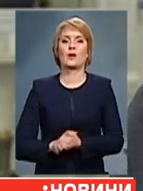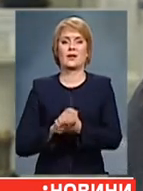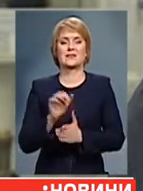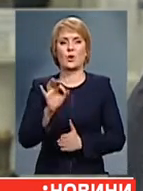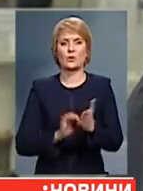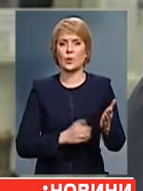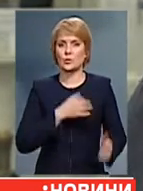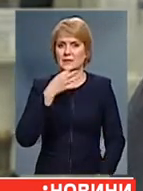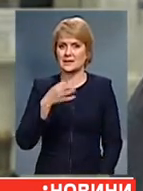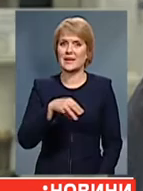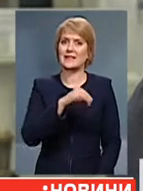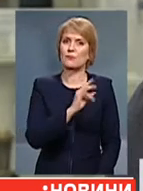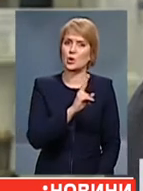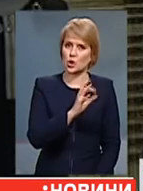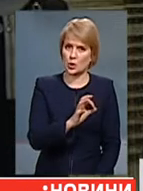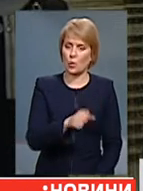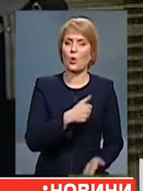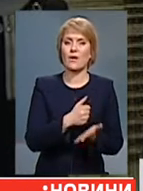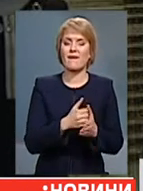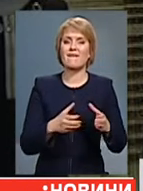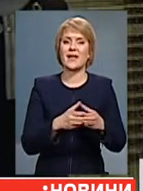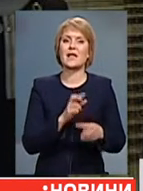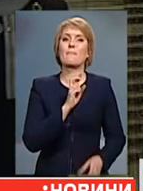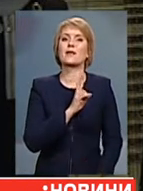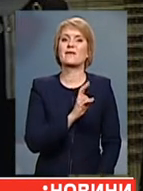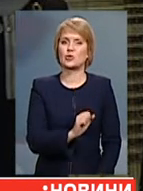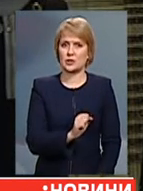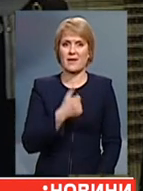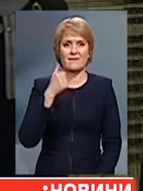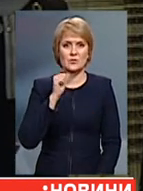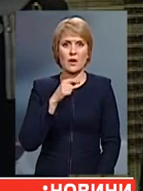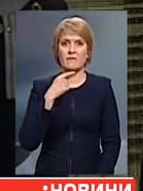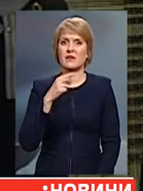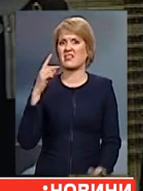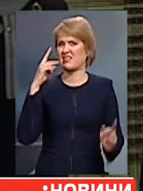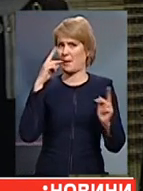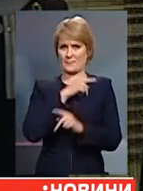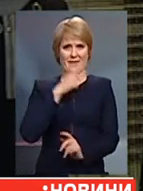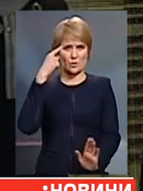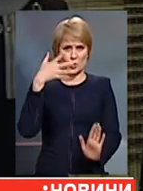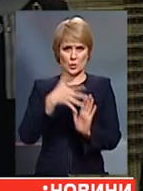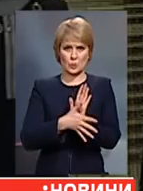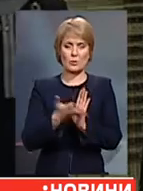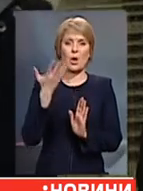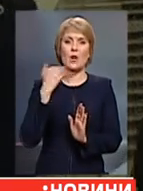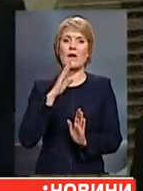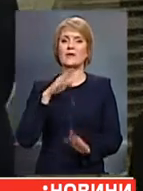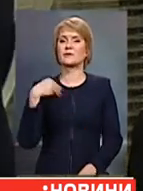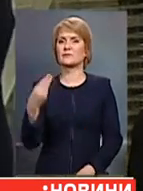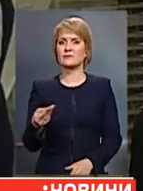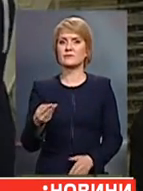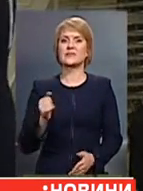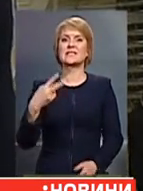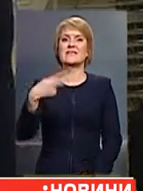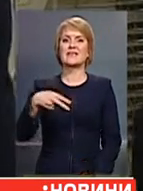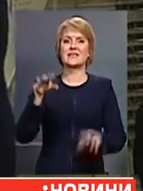хочу сказати, що Юлія Тимошенко, голова фракції «Батьківщина», сказала, що учора її неправильно зрозуміли, коли висунула вона ультиматум, нібито з